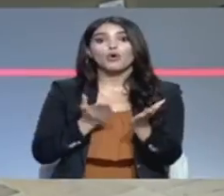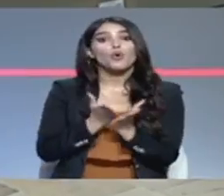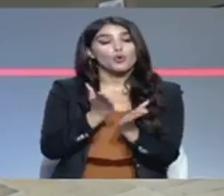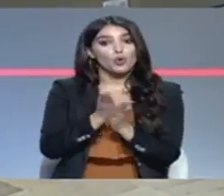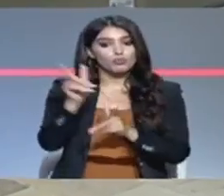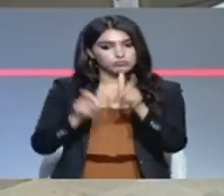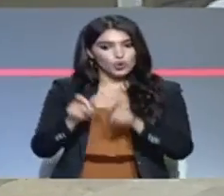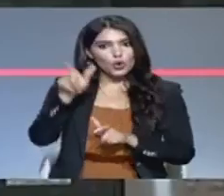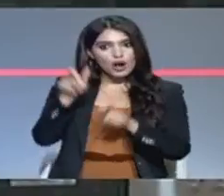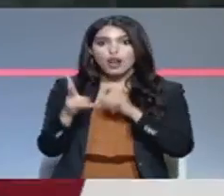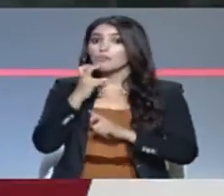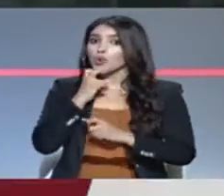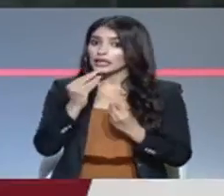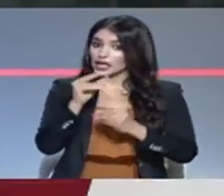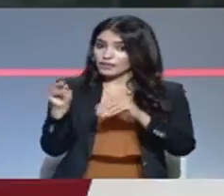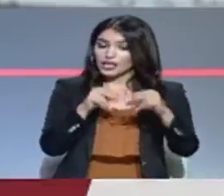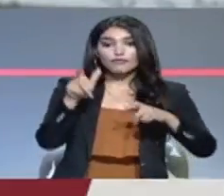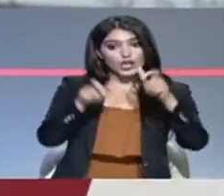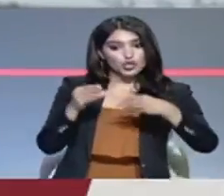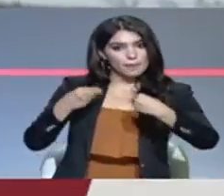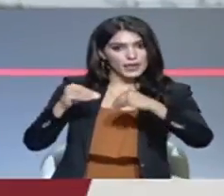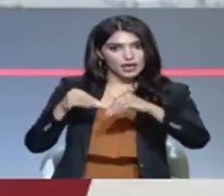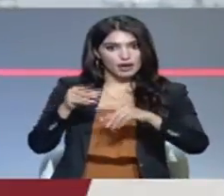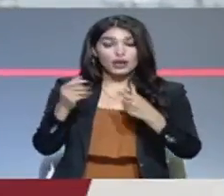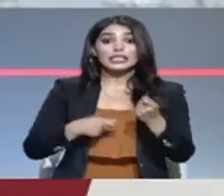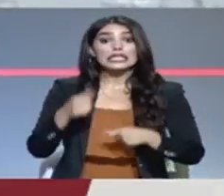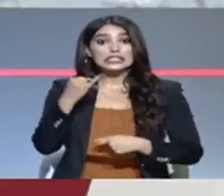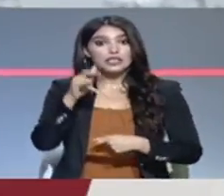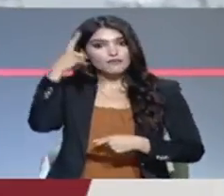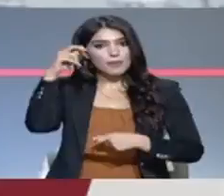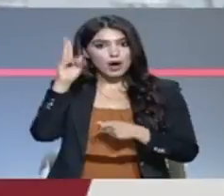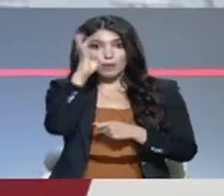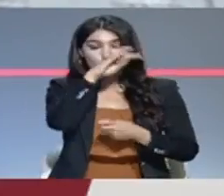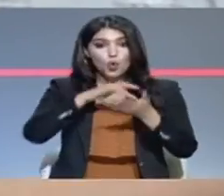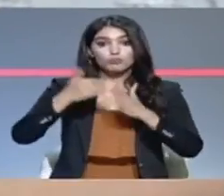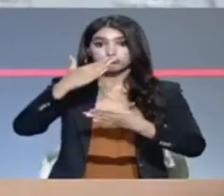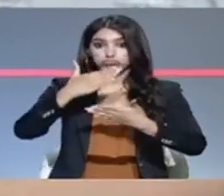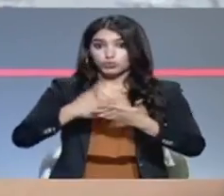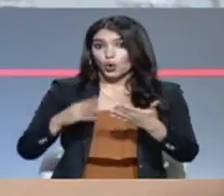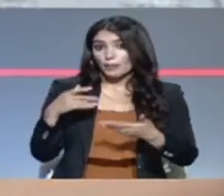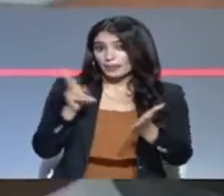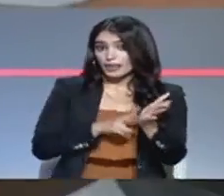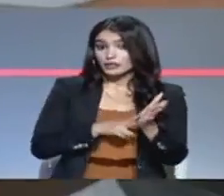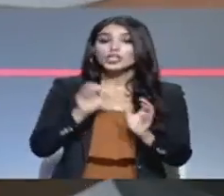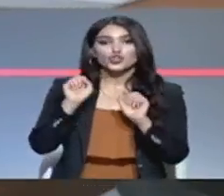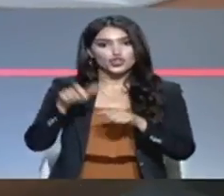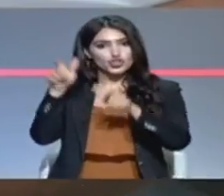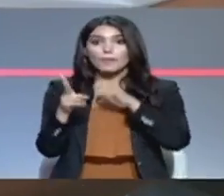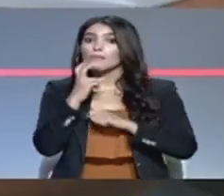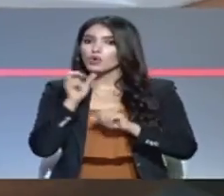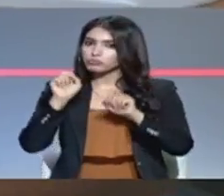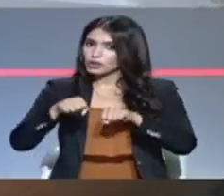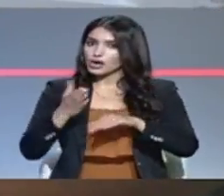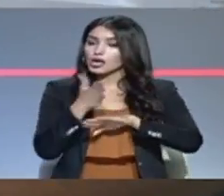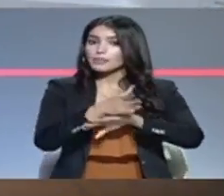وواجبات المستهلك والمزودين، وفي حالة وجود صعوبات في تطبيق عقد ضمان يمكن للمستهلك التوصل إلى